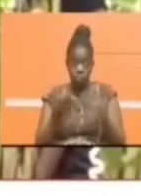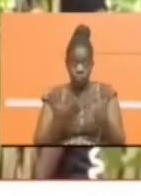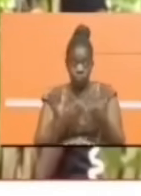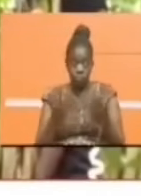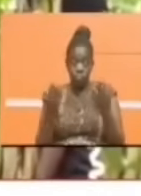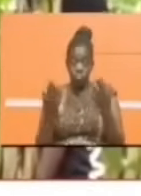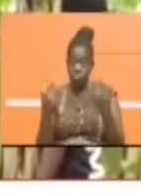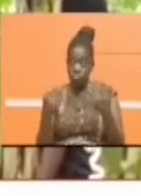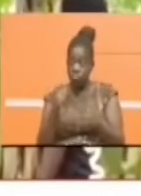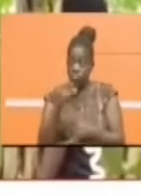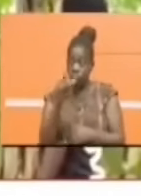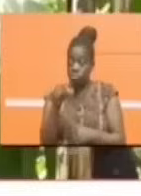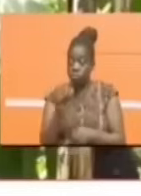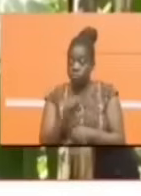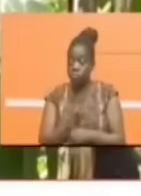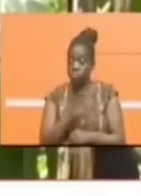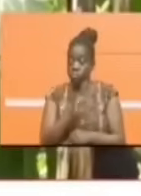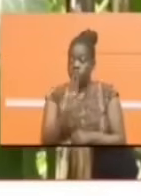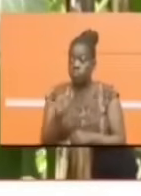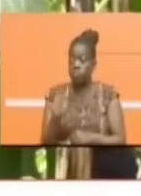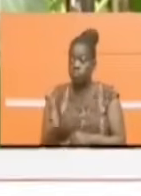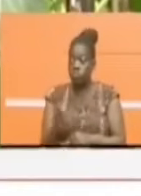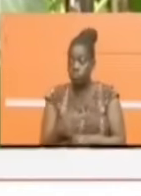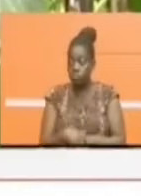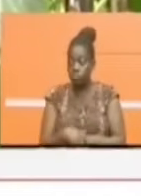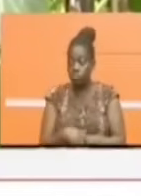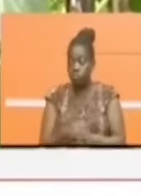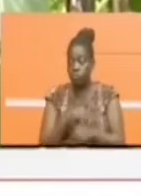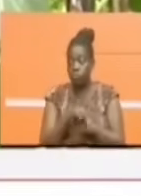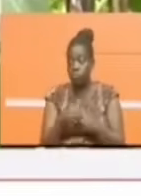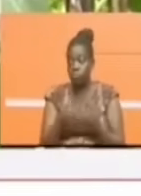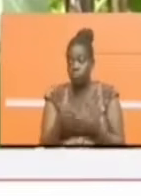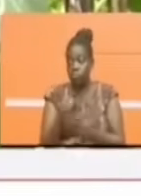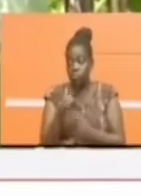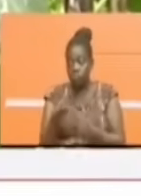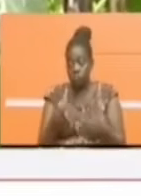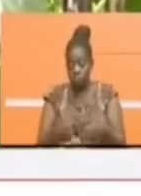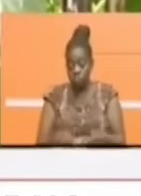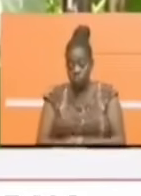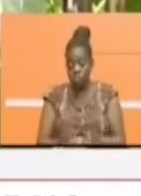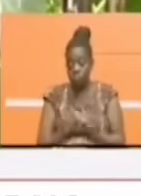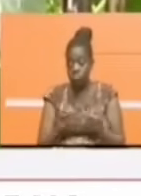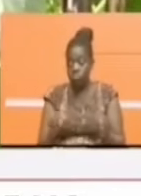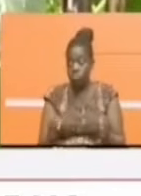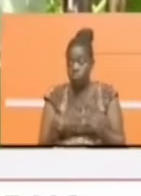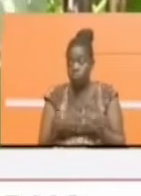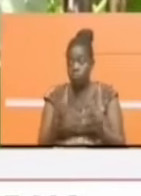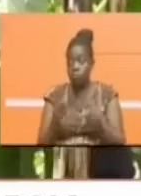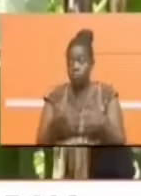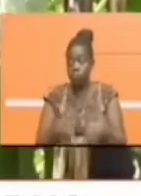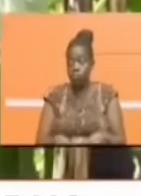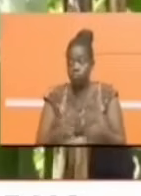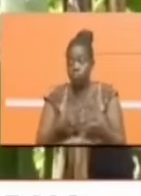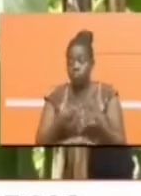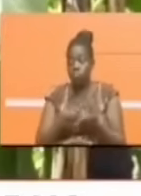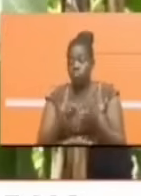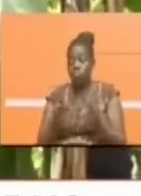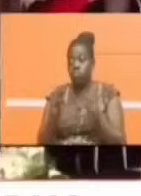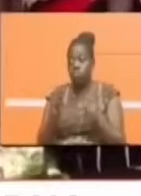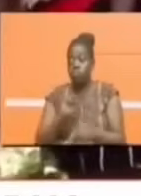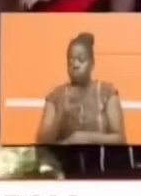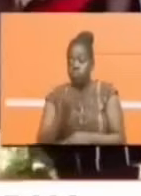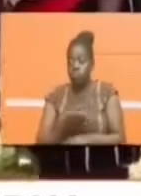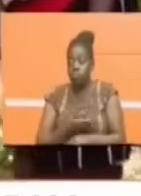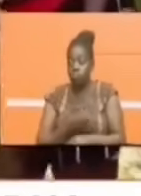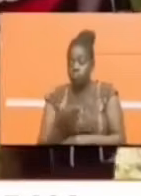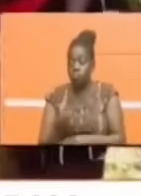emikono buli omu akola ebibye ye teyakola nsobi butazaala obutazaala tekitegeeza mu butabeera mukazi naye